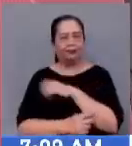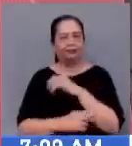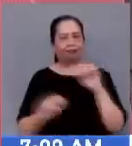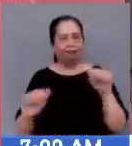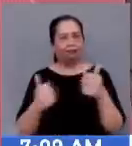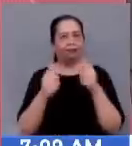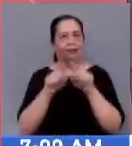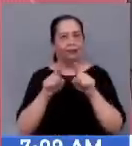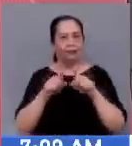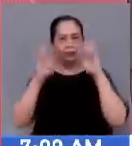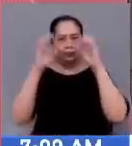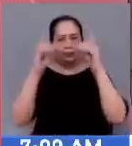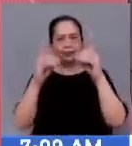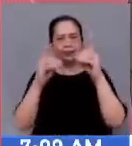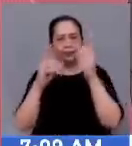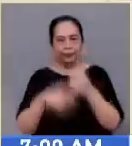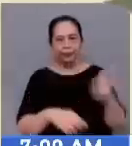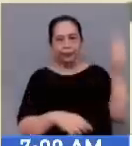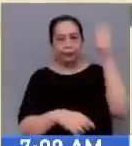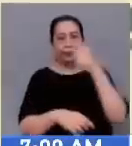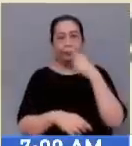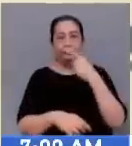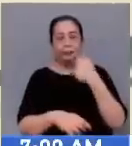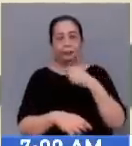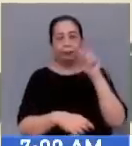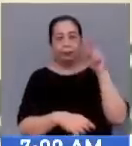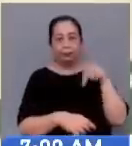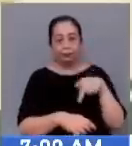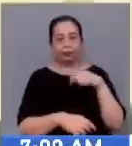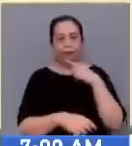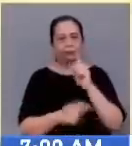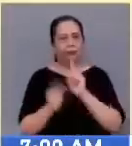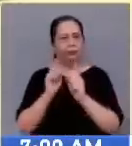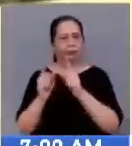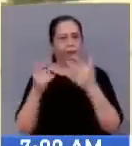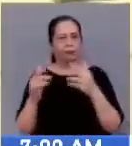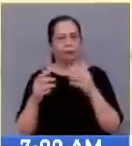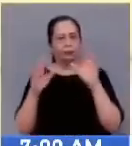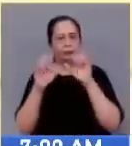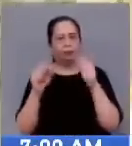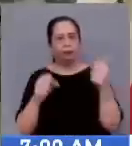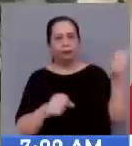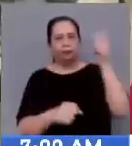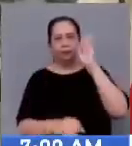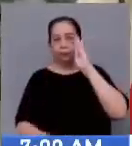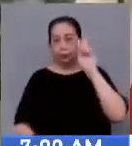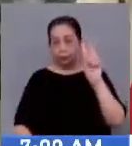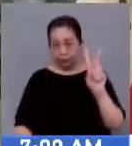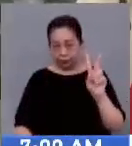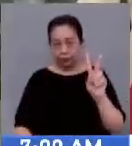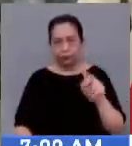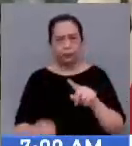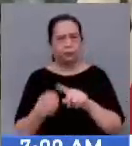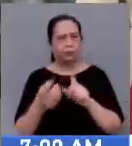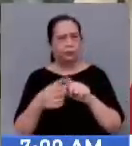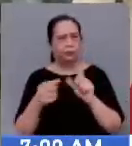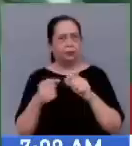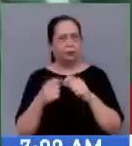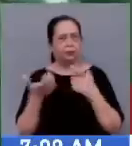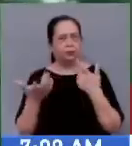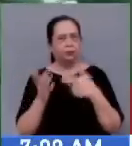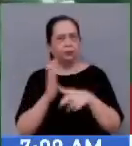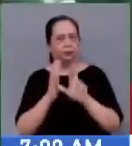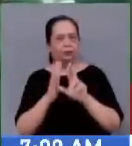Education Secretary. Ayon sa susunod na Vice Presidente, nakausap na niya si President-elect Bongbong Marcos kaugnay sa pag-review sa K-12